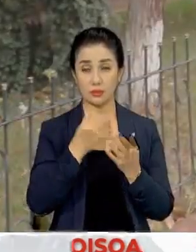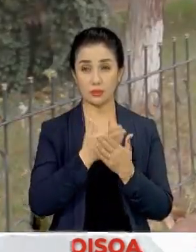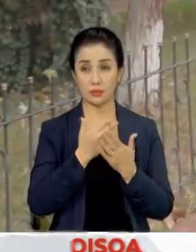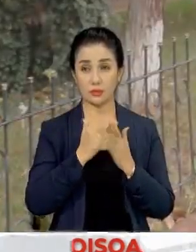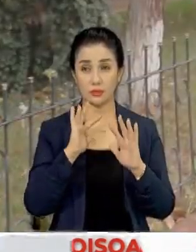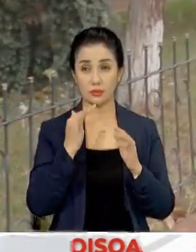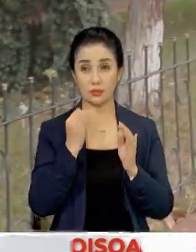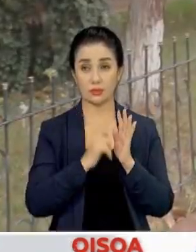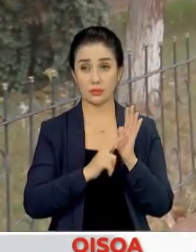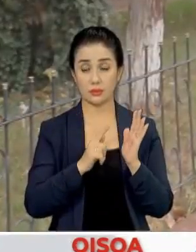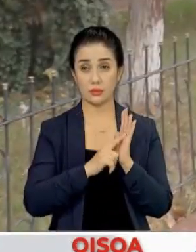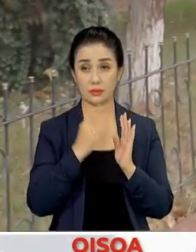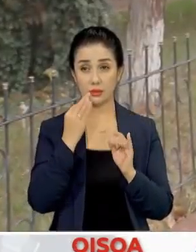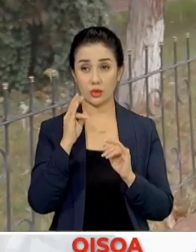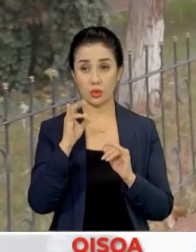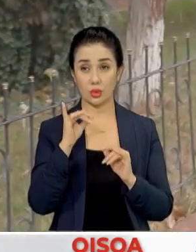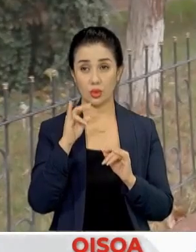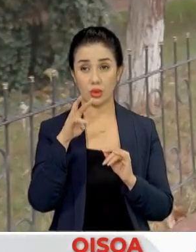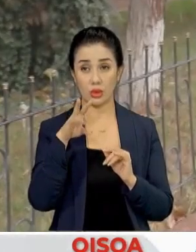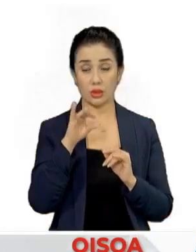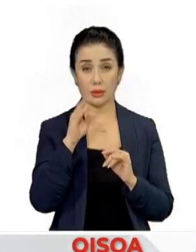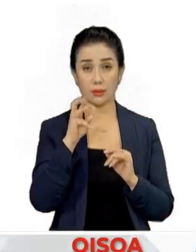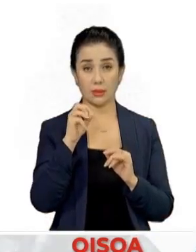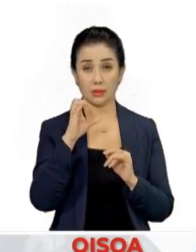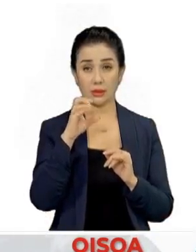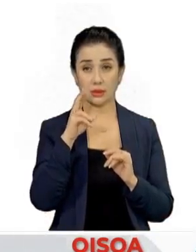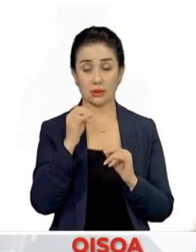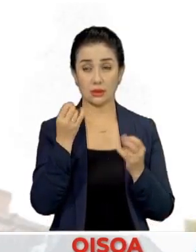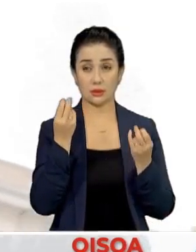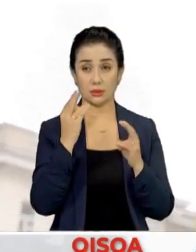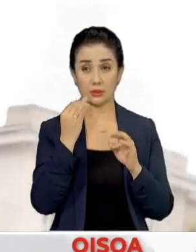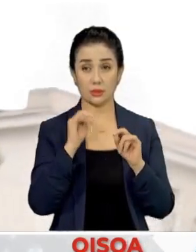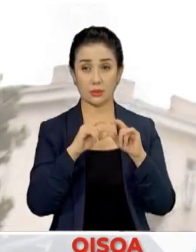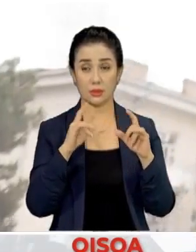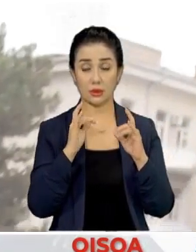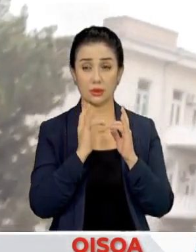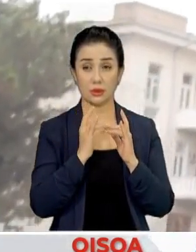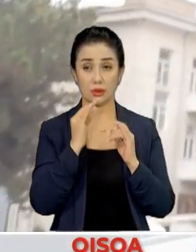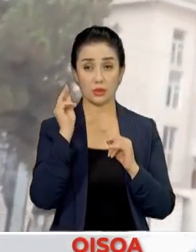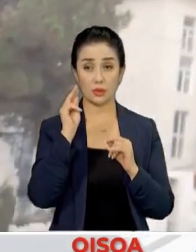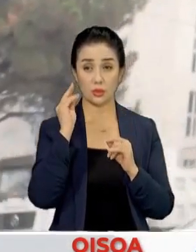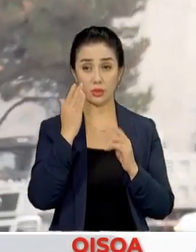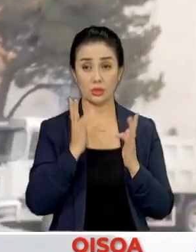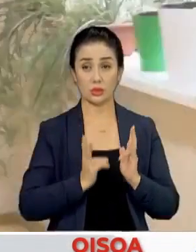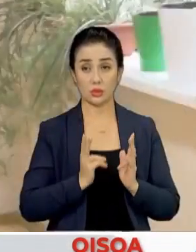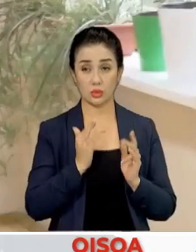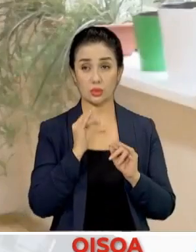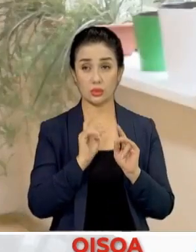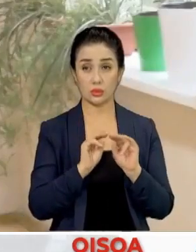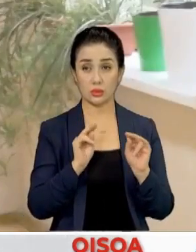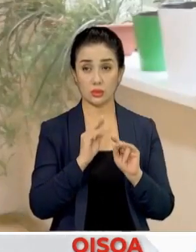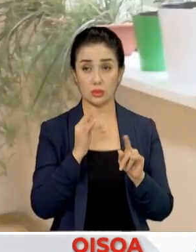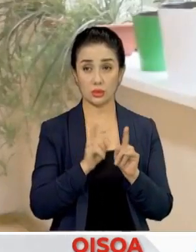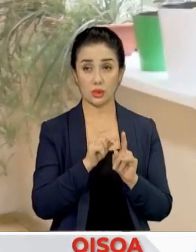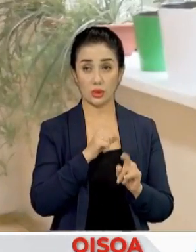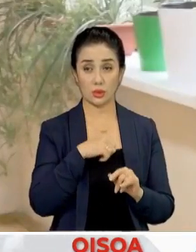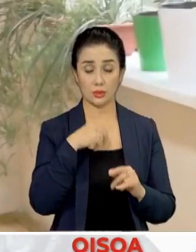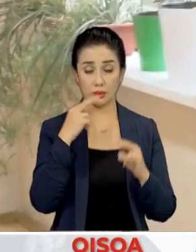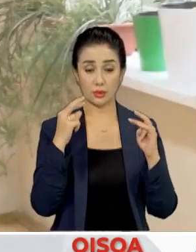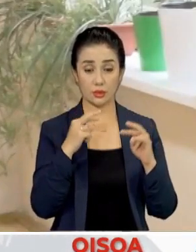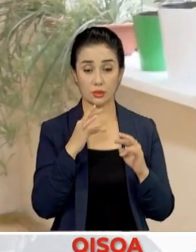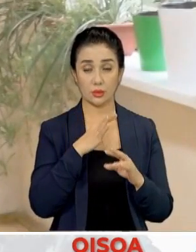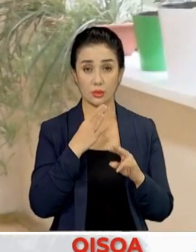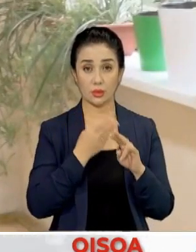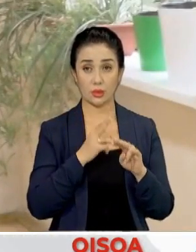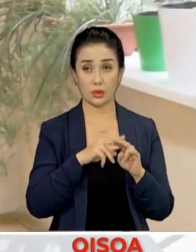yuzasidan 77-chi sonli Nurli Maskan ixtisoslashtirilgan maktab internat o'qituvchisi fikri bilan qiziqdik. Yaqinda o'zim ham guvohi bo'ldim